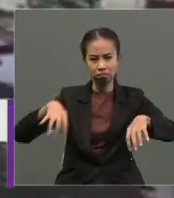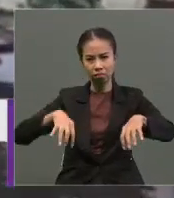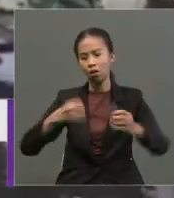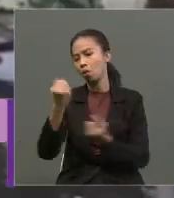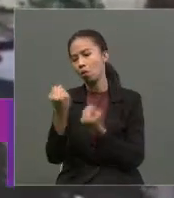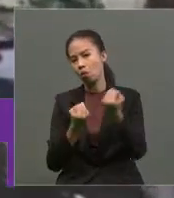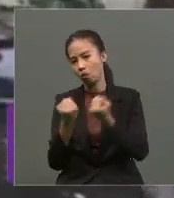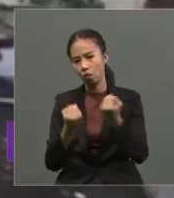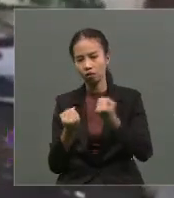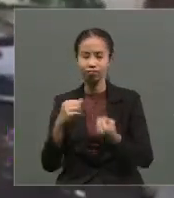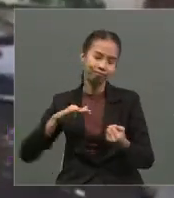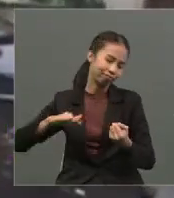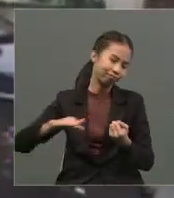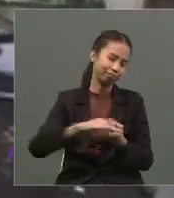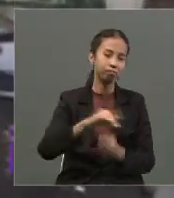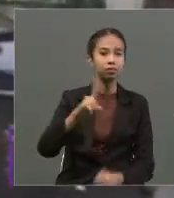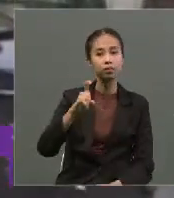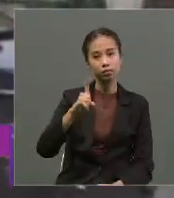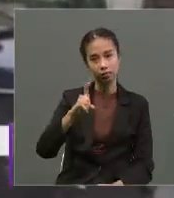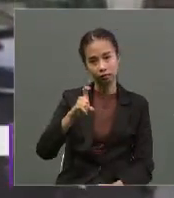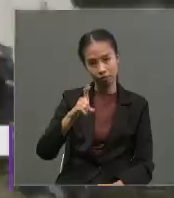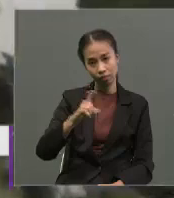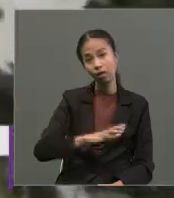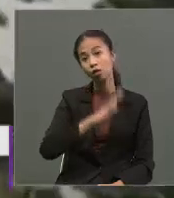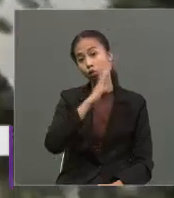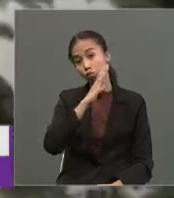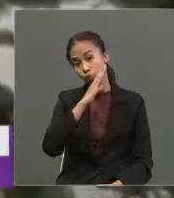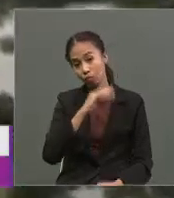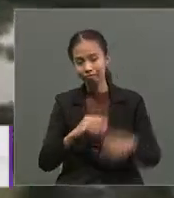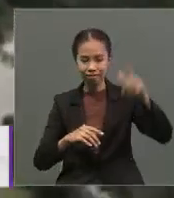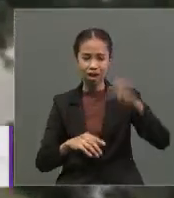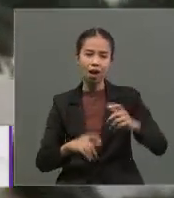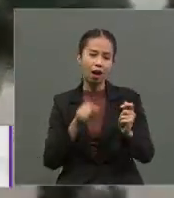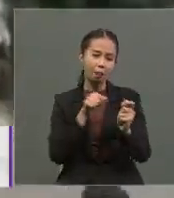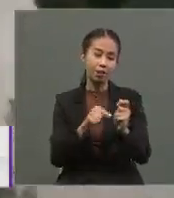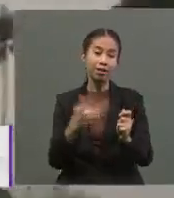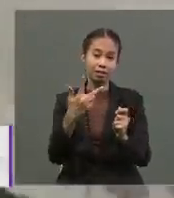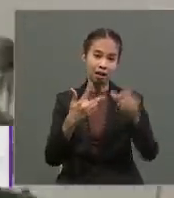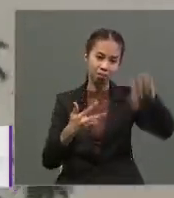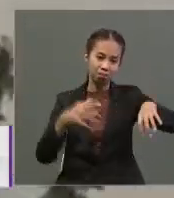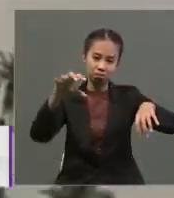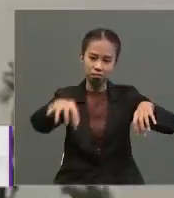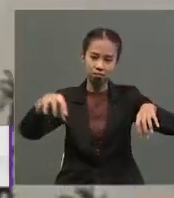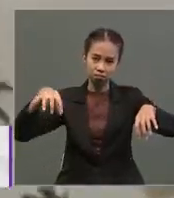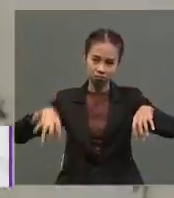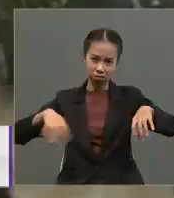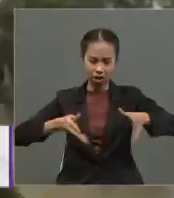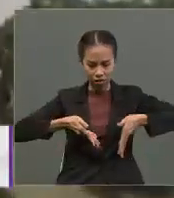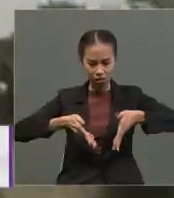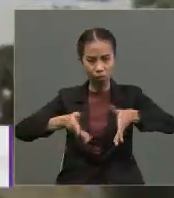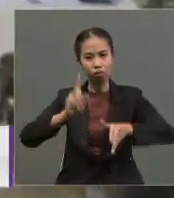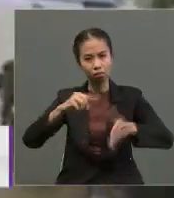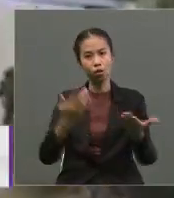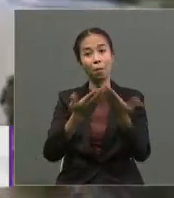ชนิดนั้นไม่สามารถผ่านได้นะครับทำให้รถที่จะเดินทางเข้าออก3อำเภอนั้นต้องเปลี่ยนไปใช้เส้นทางสายอำเภอสุไหงปาดี